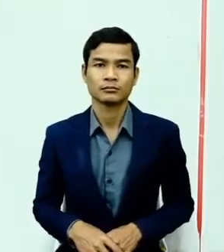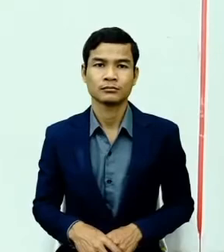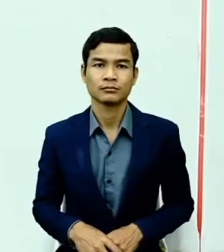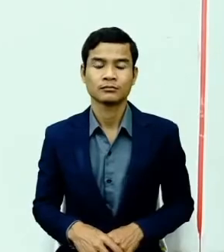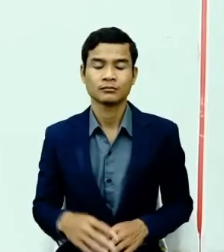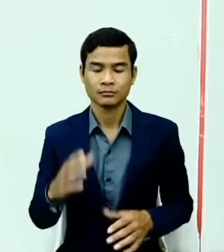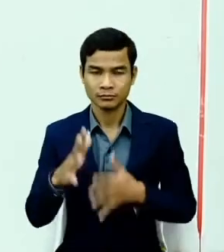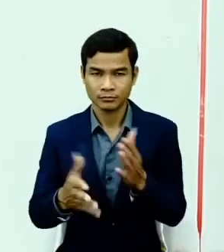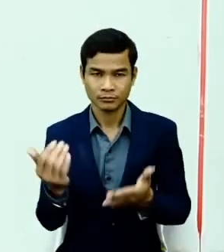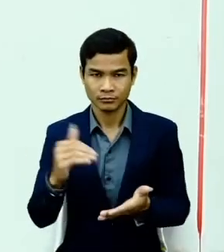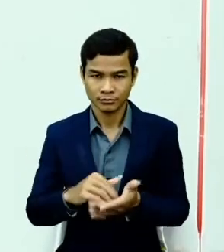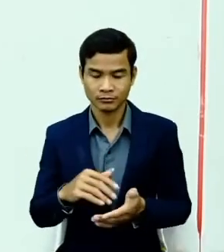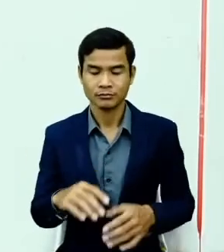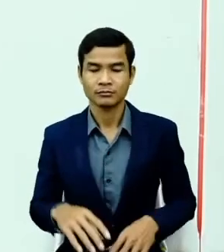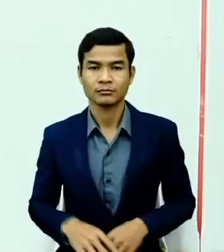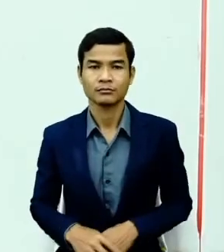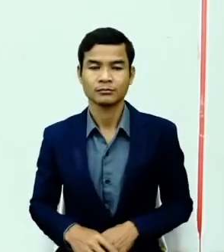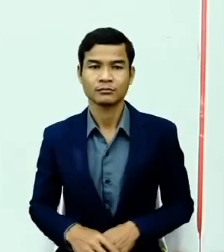អានម្ដងទៀត